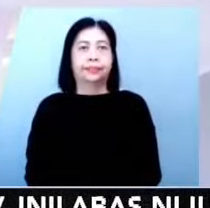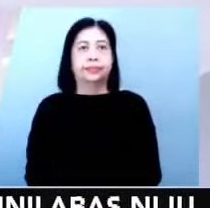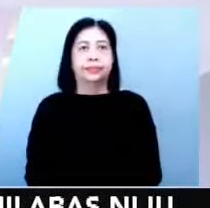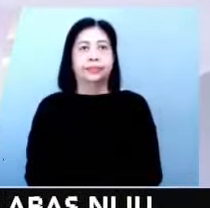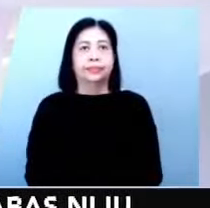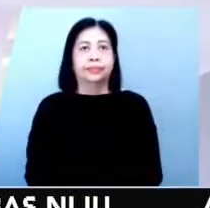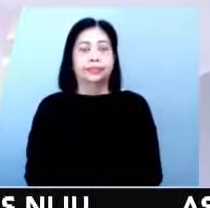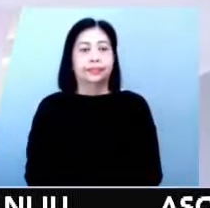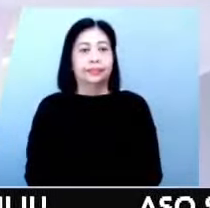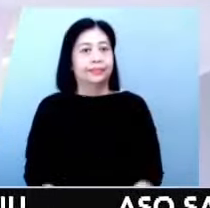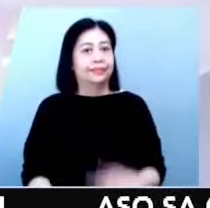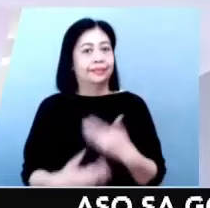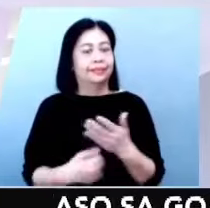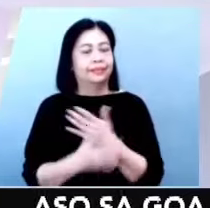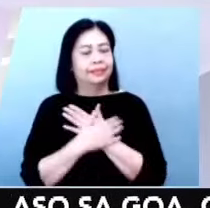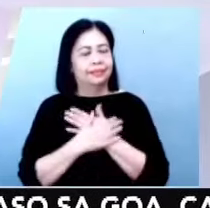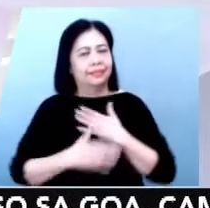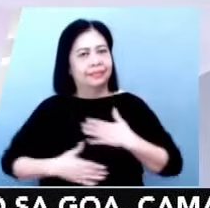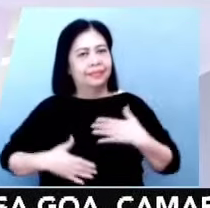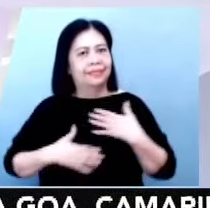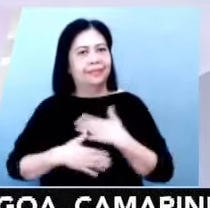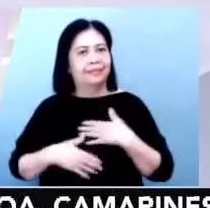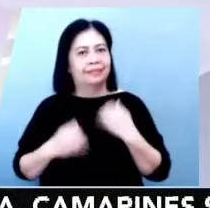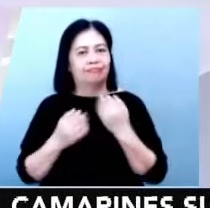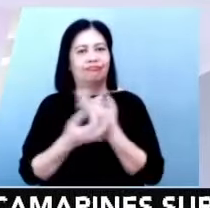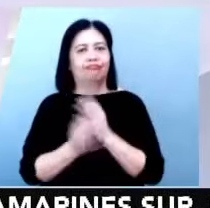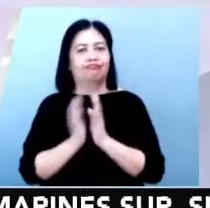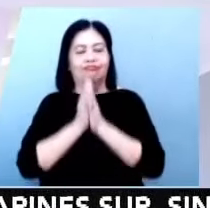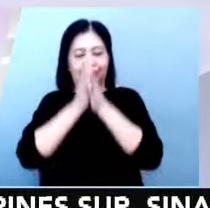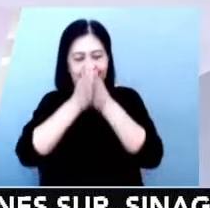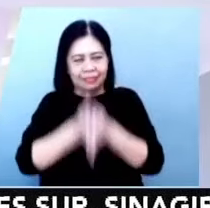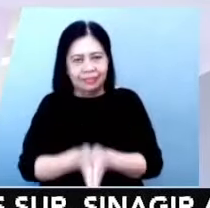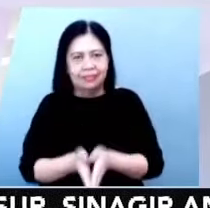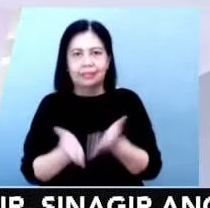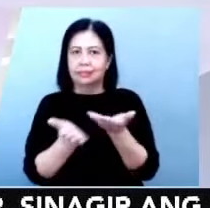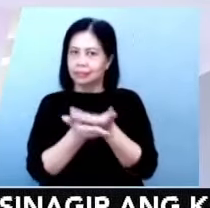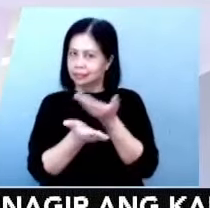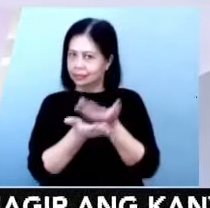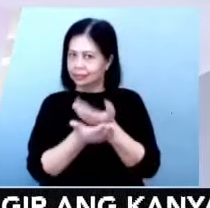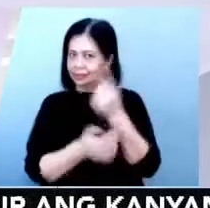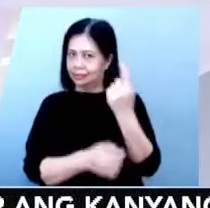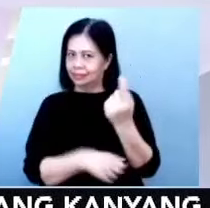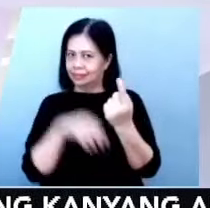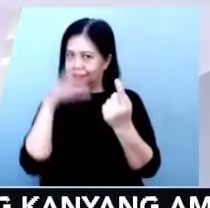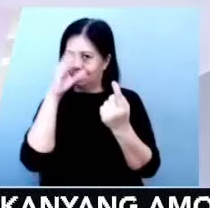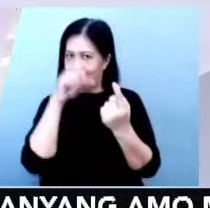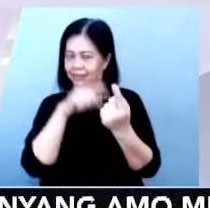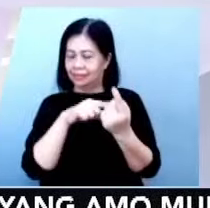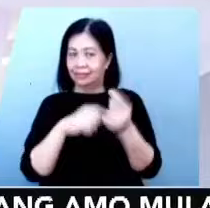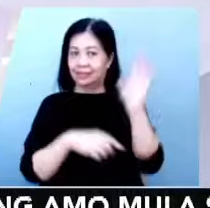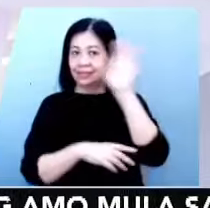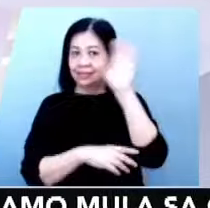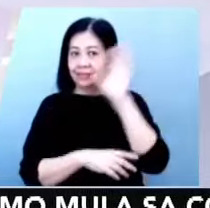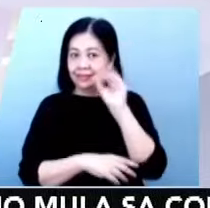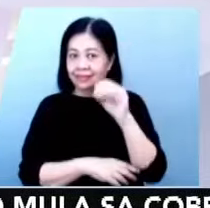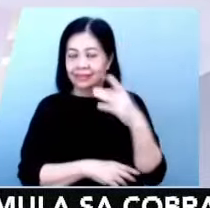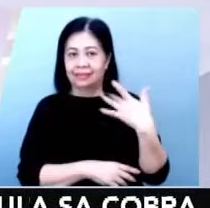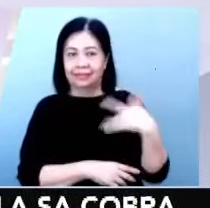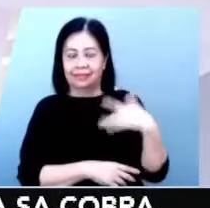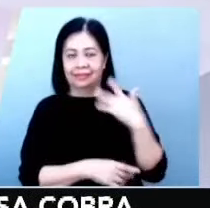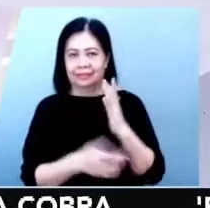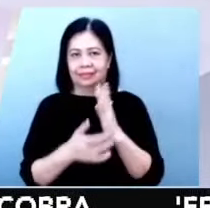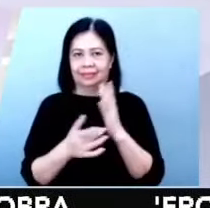Ang relaxing hobby na free diving binigyan ng ibang twist ng isang lalaki. Ang kakaiba niyang technique na nagpatawa